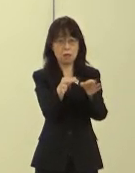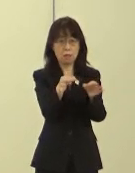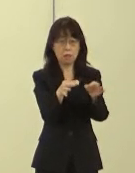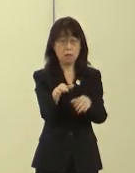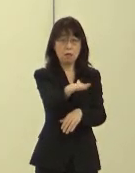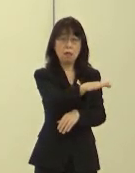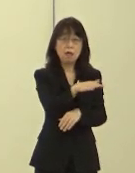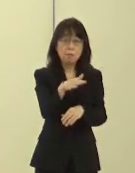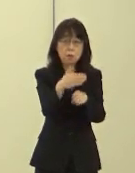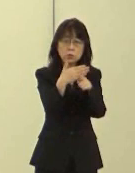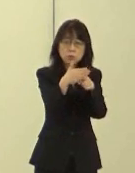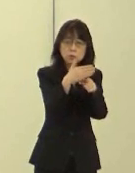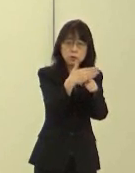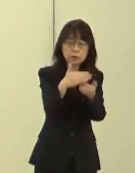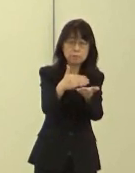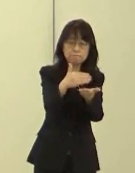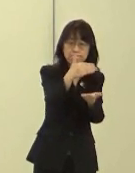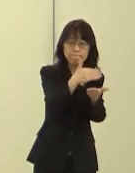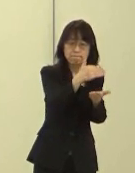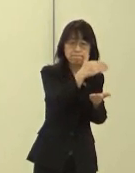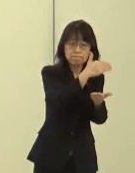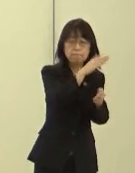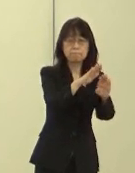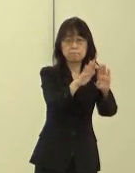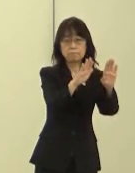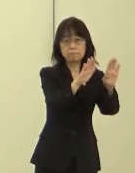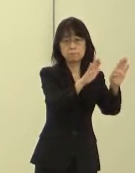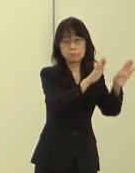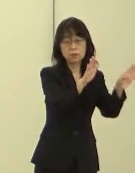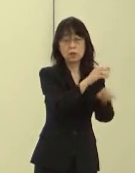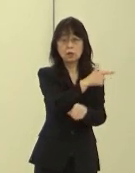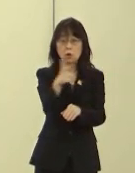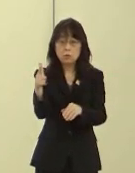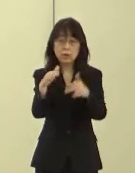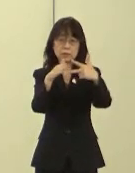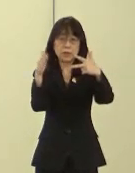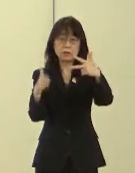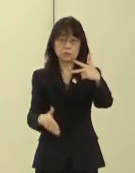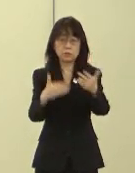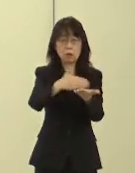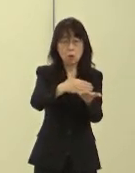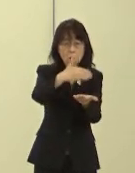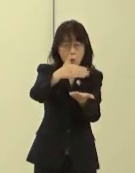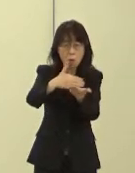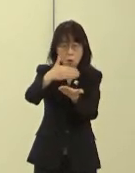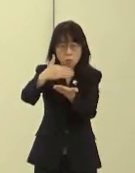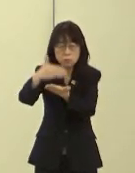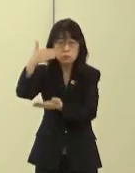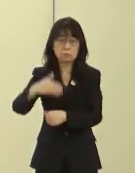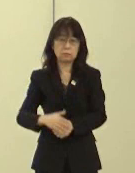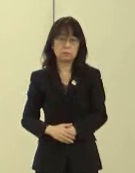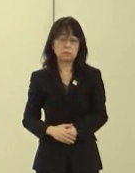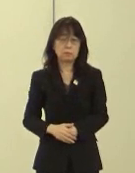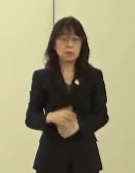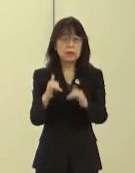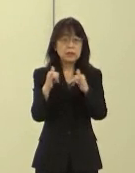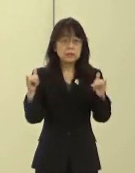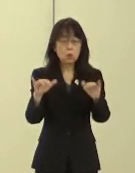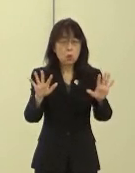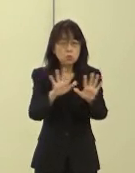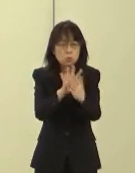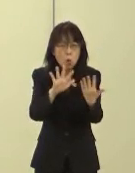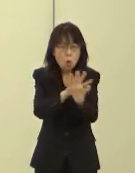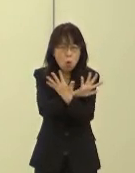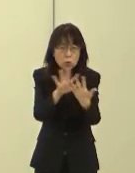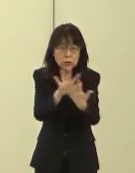徐々に開いてまいりますし、いろいろな施設がオープンをしていくということになりますと、人の動きが増加を